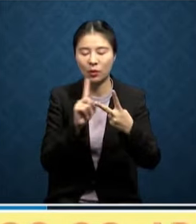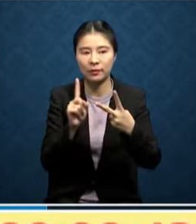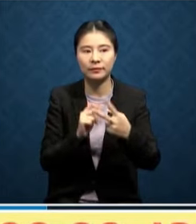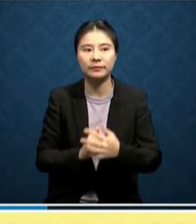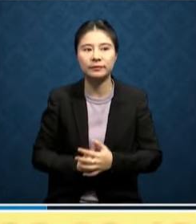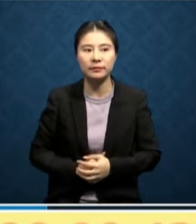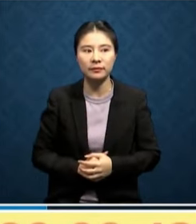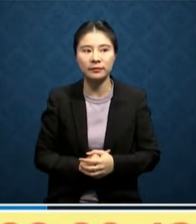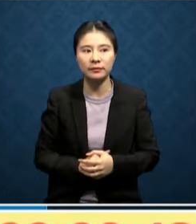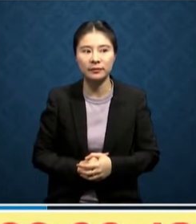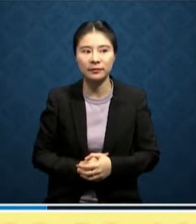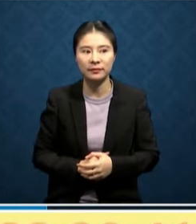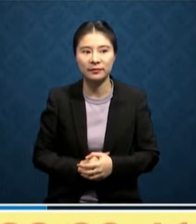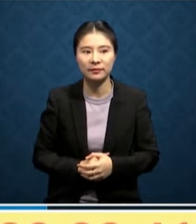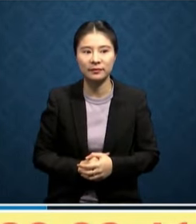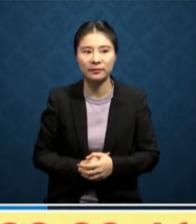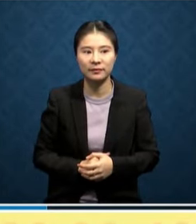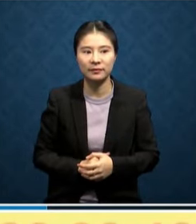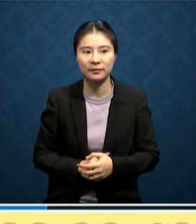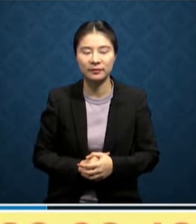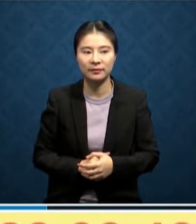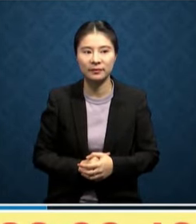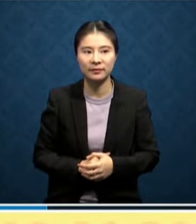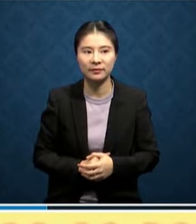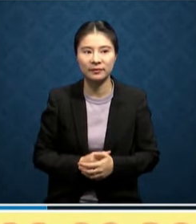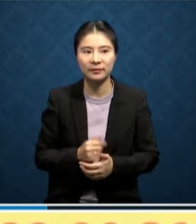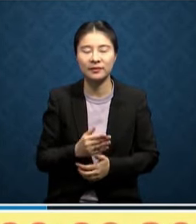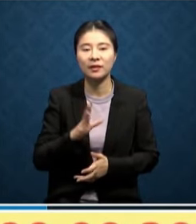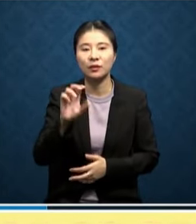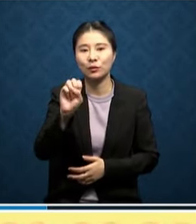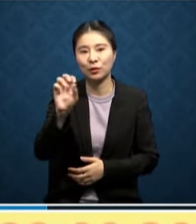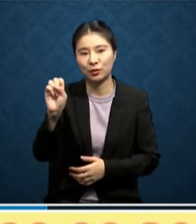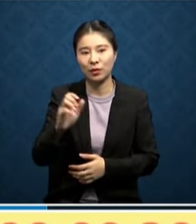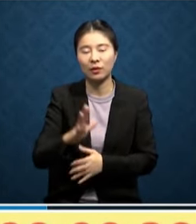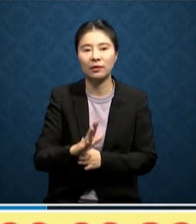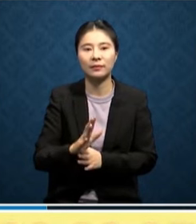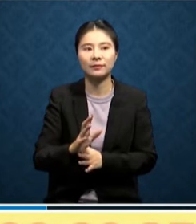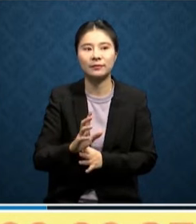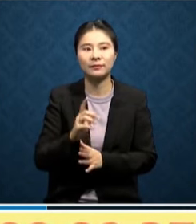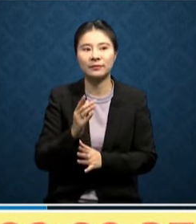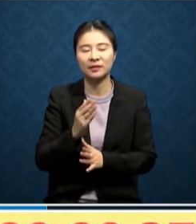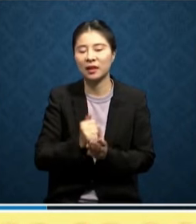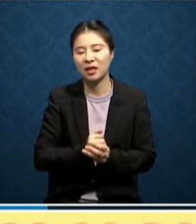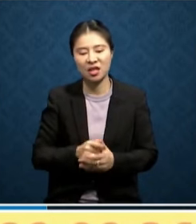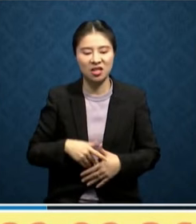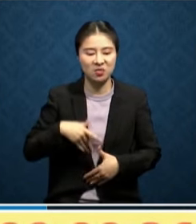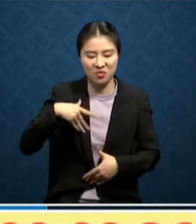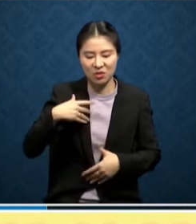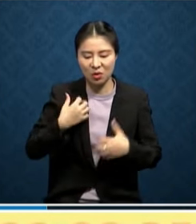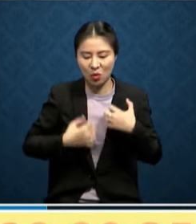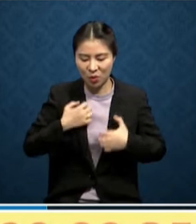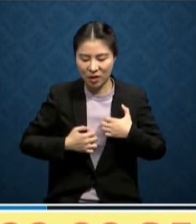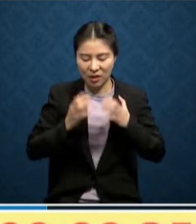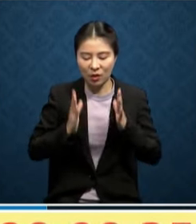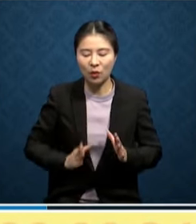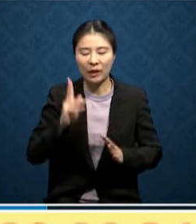คือเรื่องของสถานการณ์ร้อนๆเลยนะฮะท่านสมาชิกสภาผู้จนนรท่านหนึนะฮะที่เอ่อแสดงความไม่พอใจนะฮะตีหัวนะ